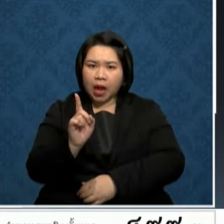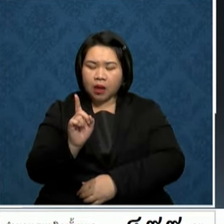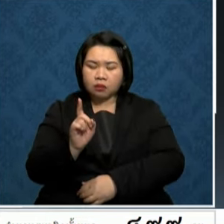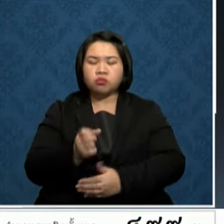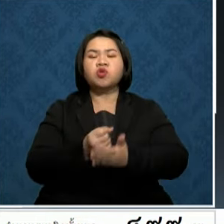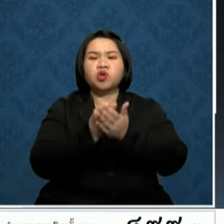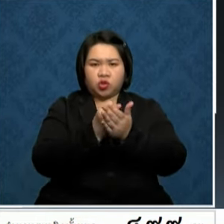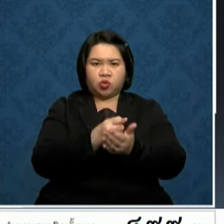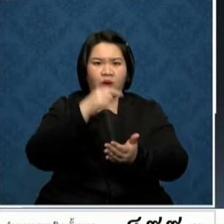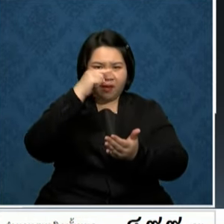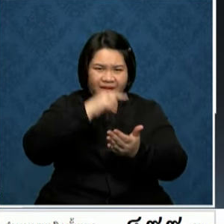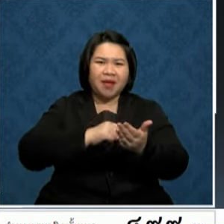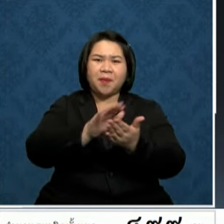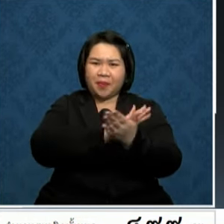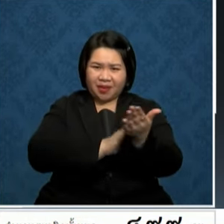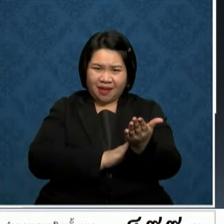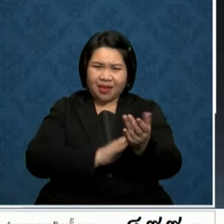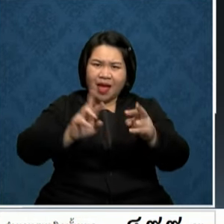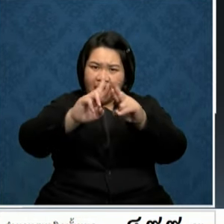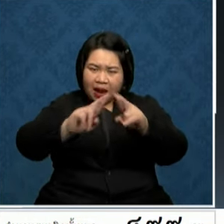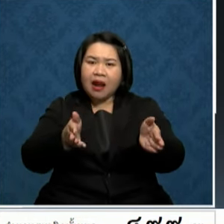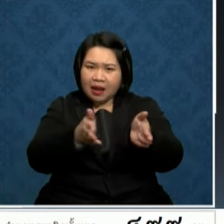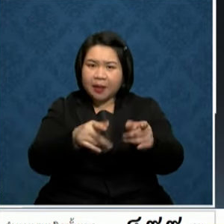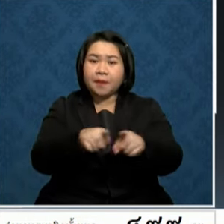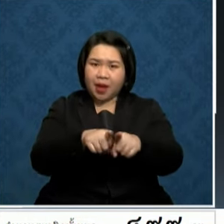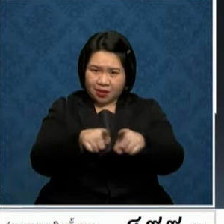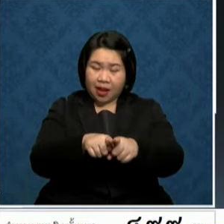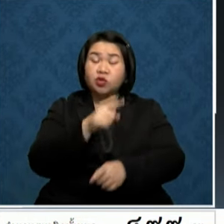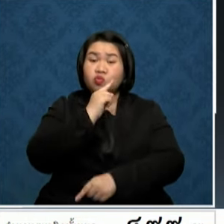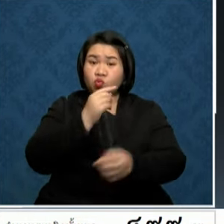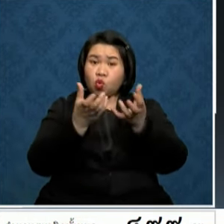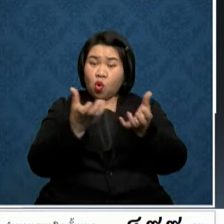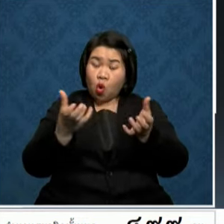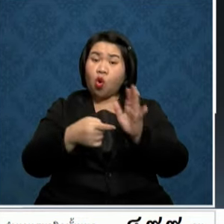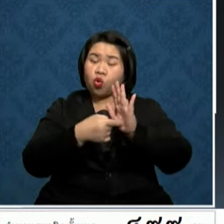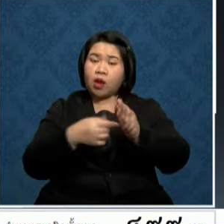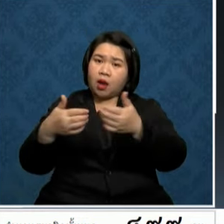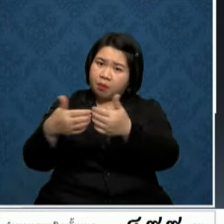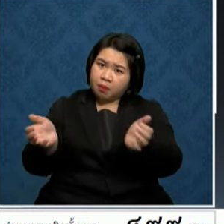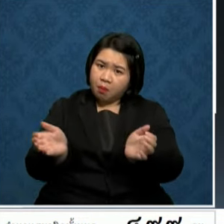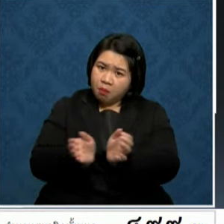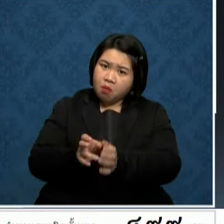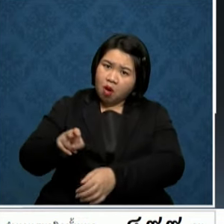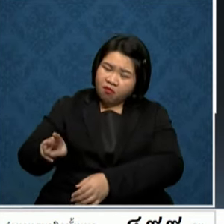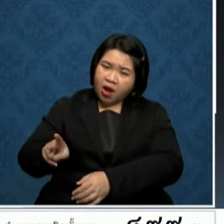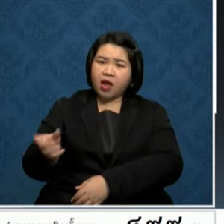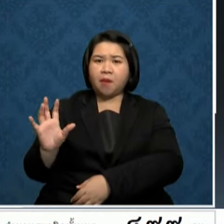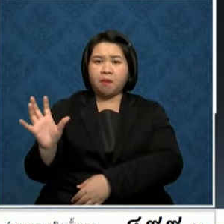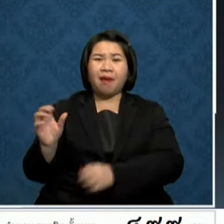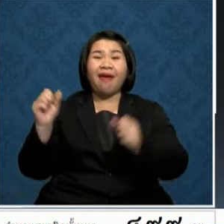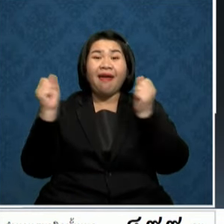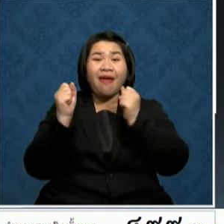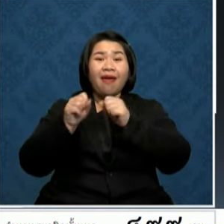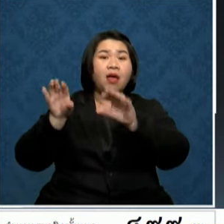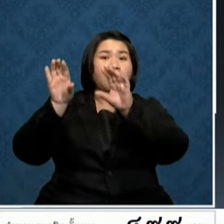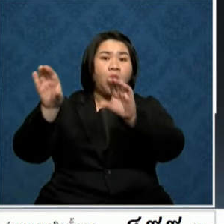กับวณ์กกับรายย้อยมากที่สุดคนไ fringe ที่เราตัดสินค้าบางประเทท อยางเช่น เคใช้ไฟ้าก็เชนเดีวกันเพระวาซ้อ Air 1 เครื่